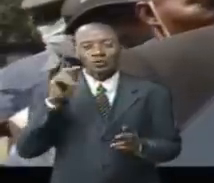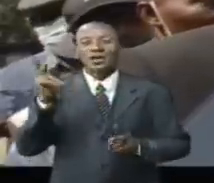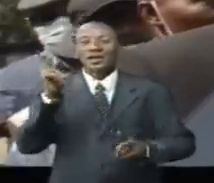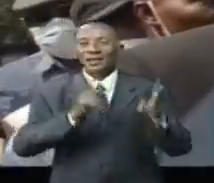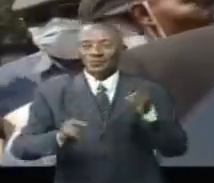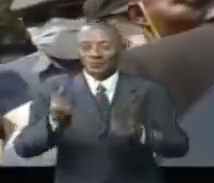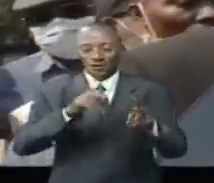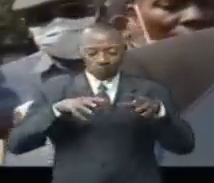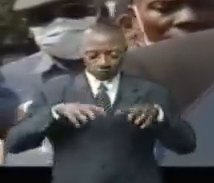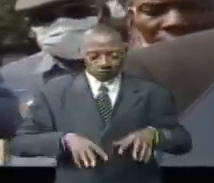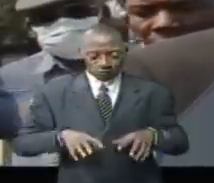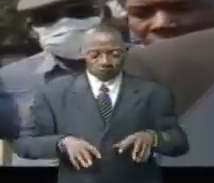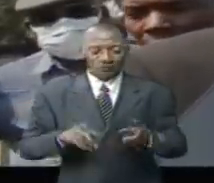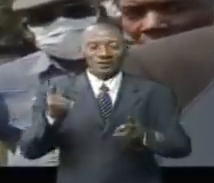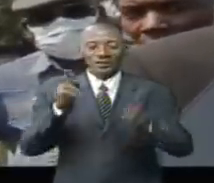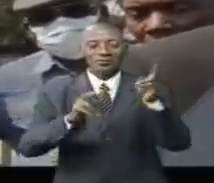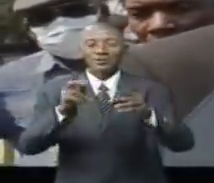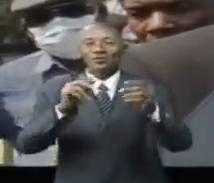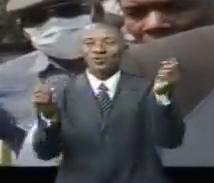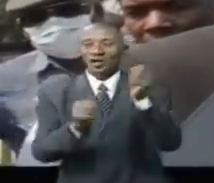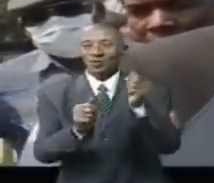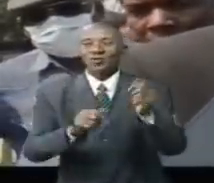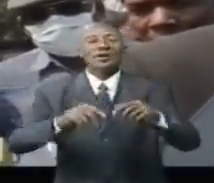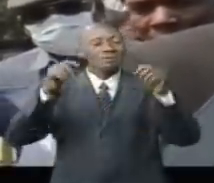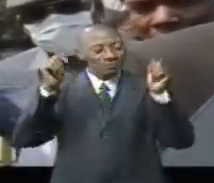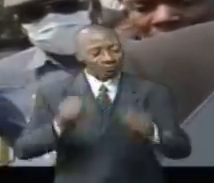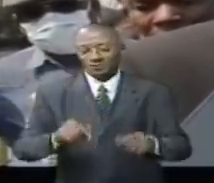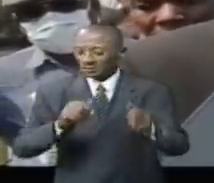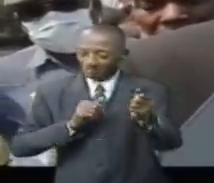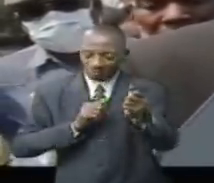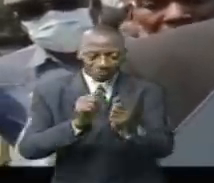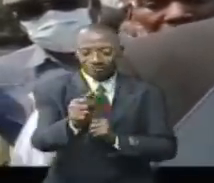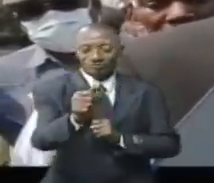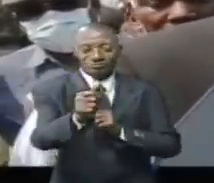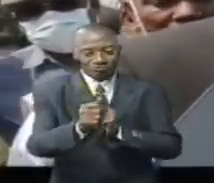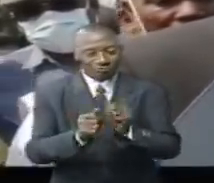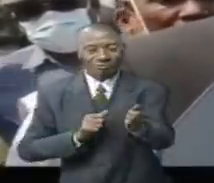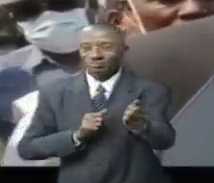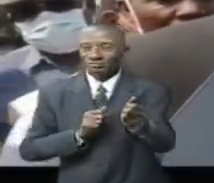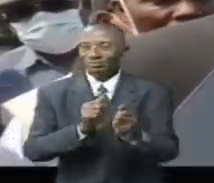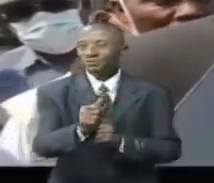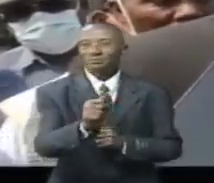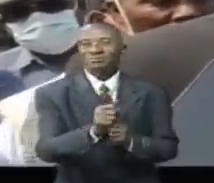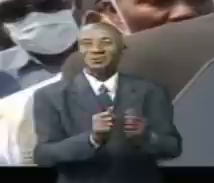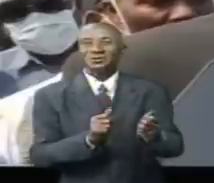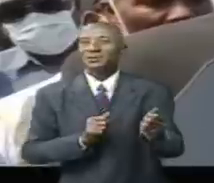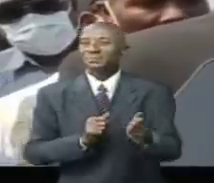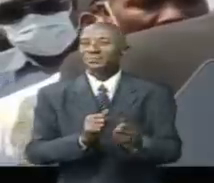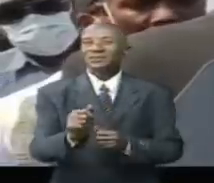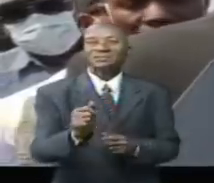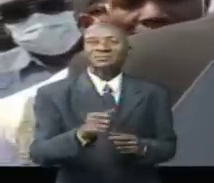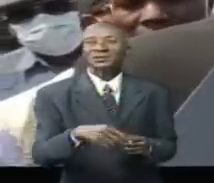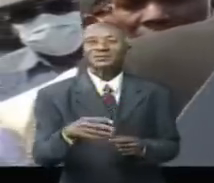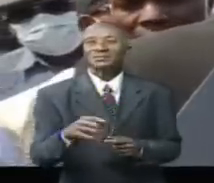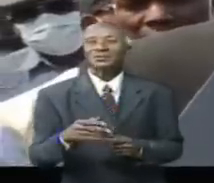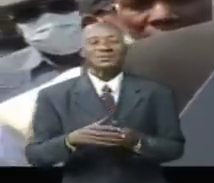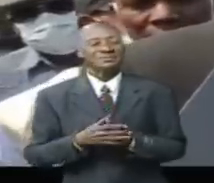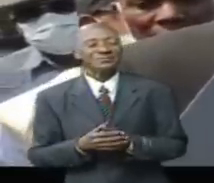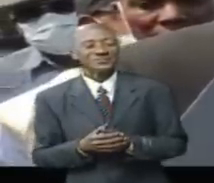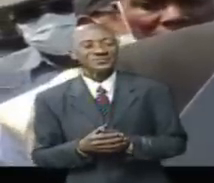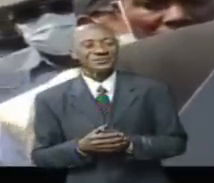cérémonie d'ouverture qui s'est réalisée dans la frontière de Lufu, côté RDC, et Louva,